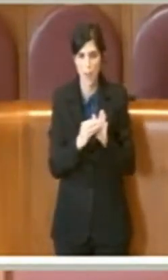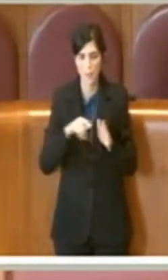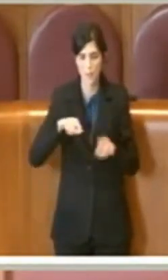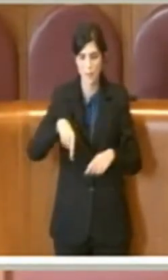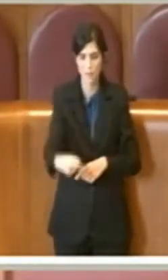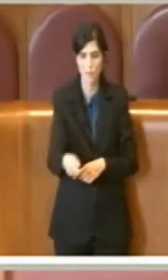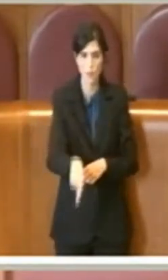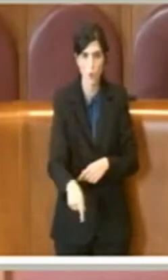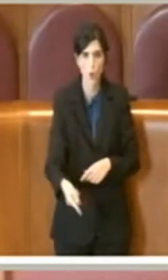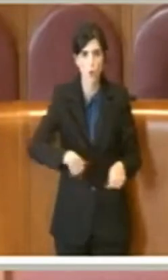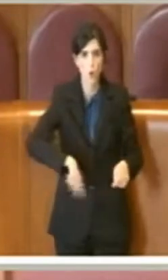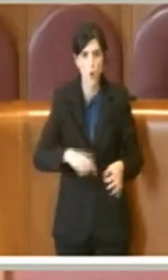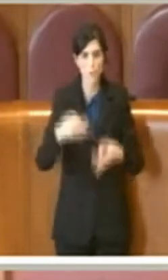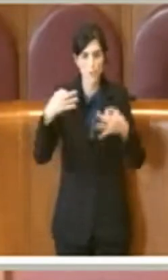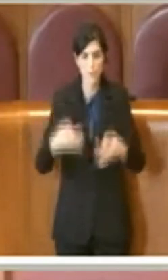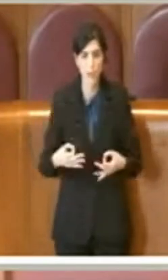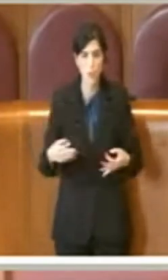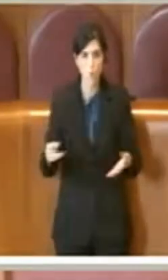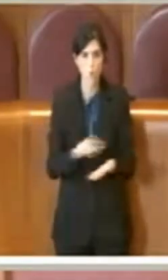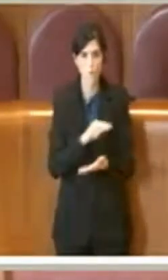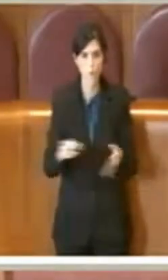li bocceremo grazie